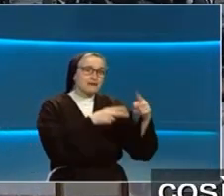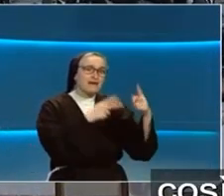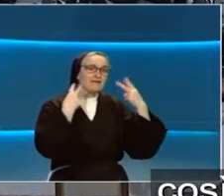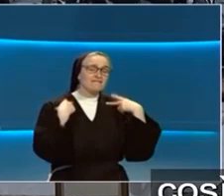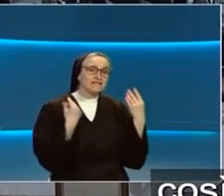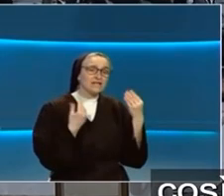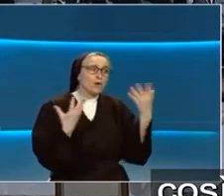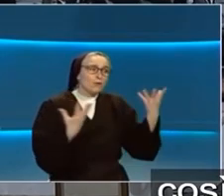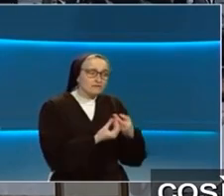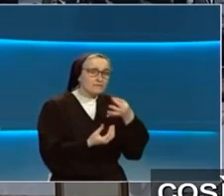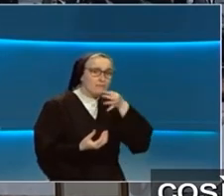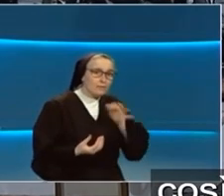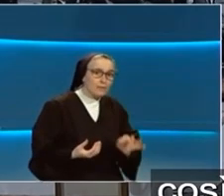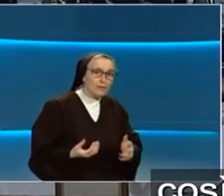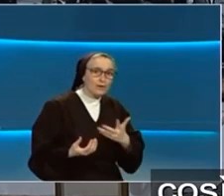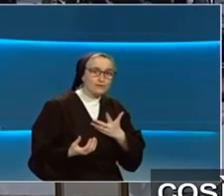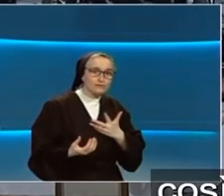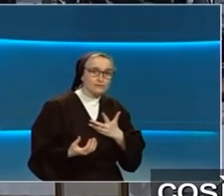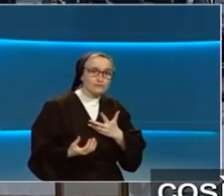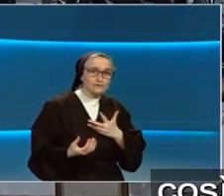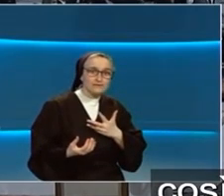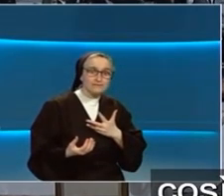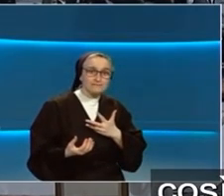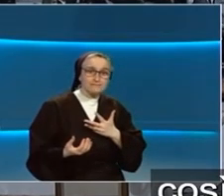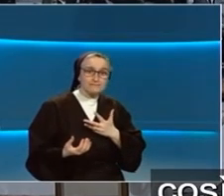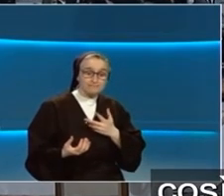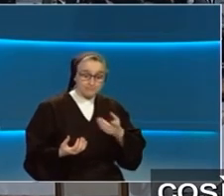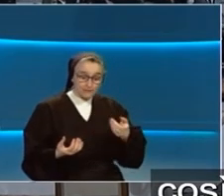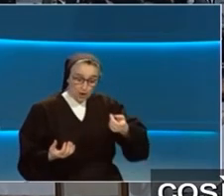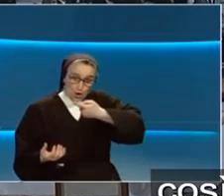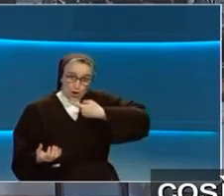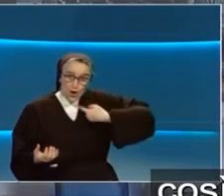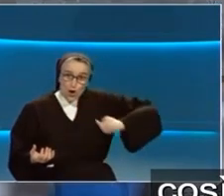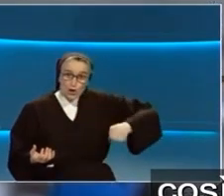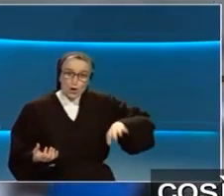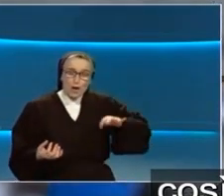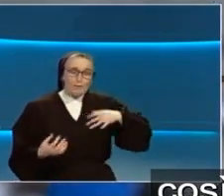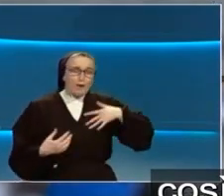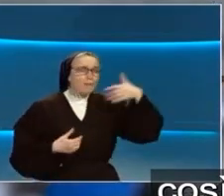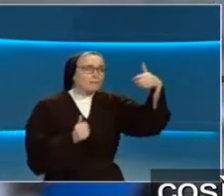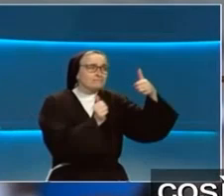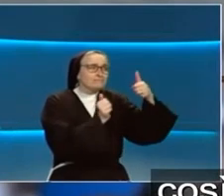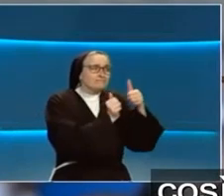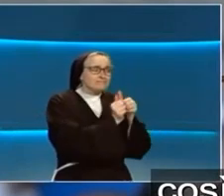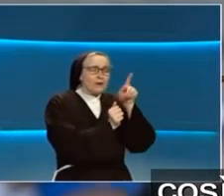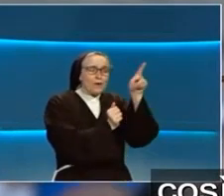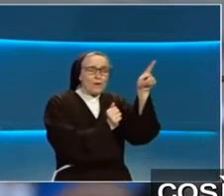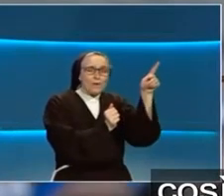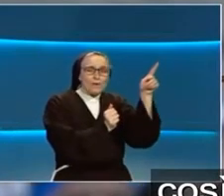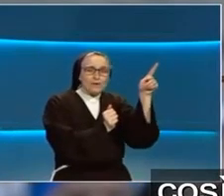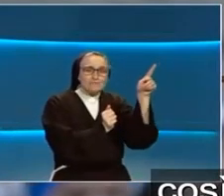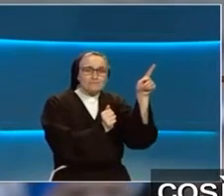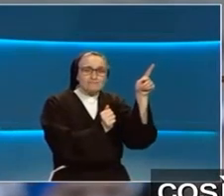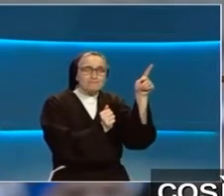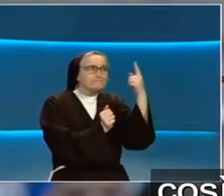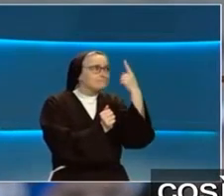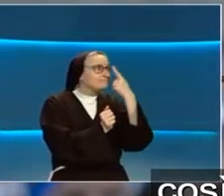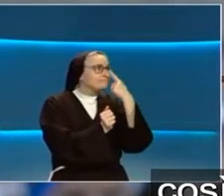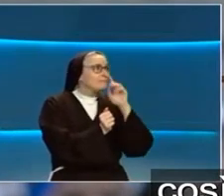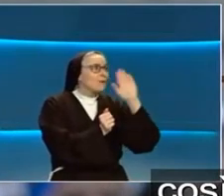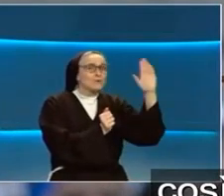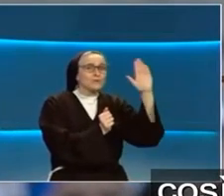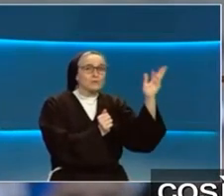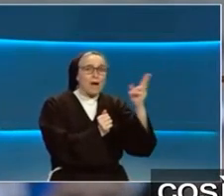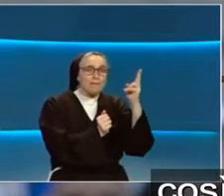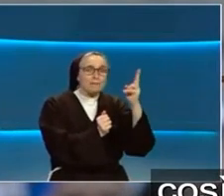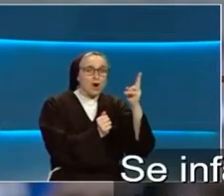vita nuova. Se infatti siamo stati intimamente uniti a Lui, a somiglianza della